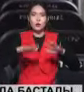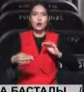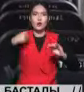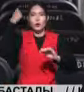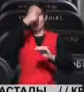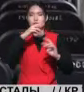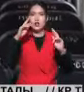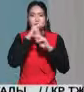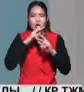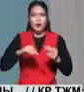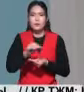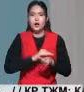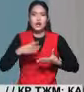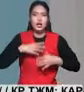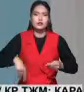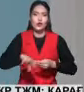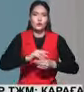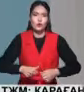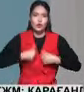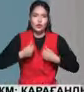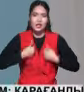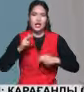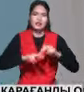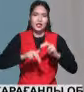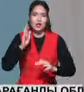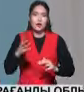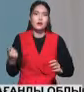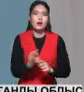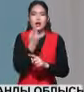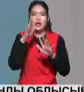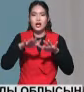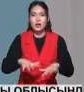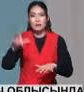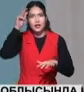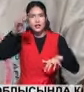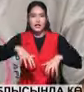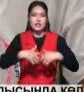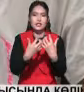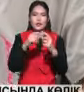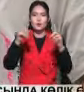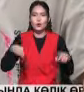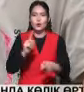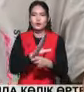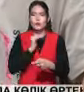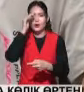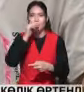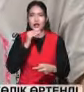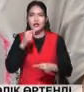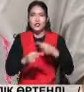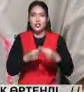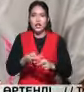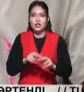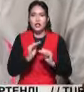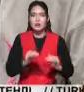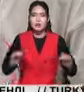қателігін қайталамас үшін барымызды салып жатырмыз дейді. Алғашқы нәтиже цифрлық платформа әзірлеу. Ата-аналар осы арқылы балаларының